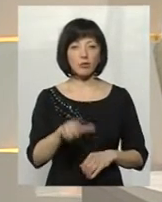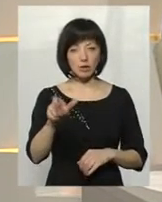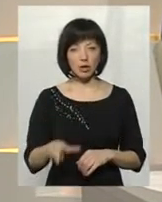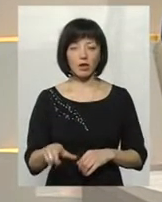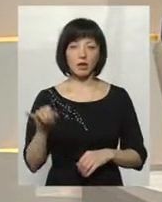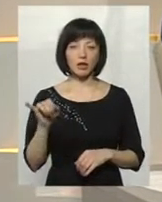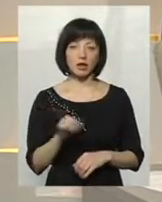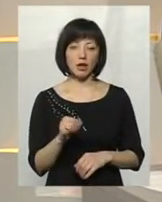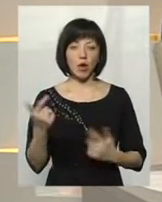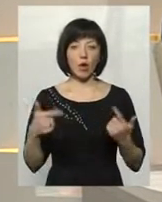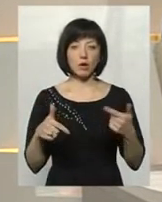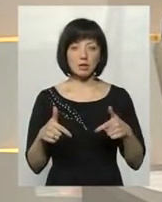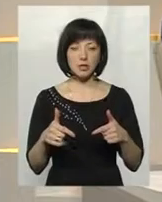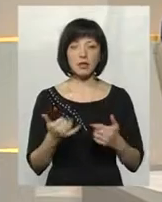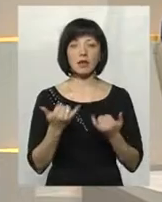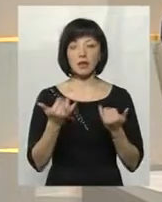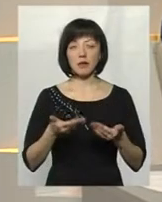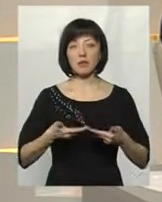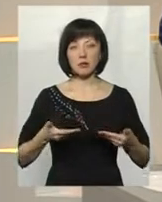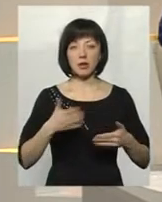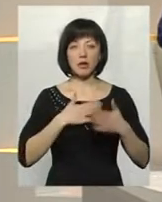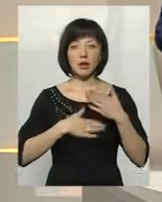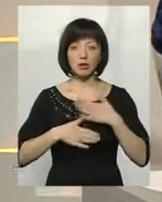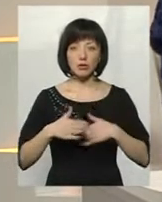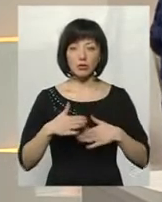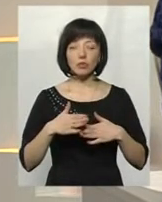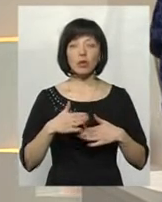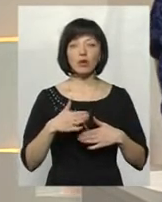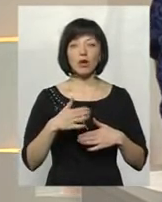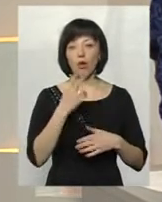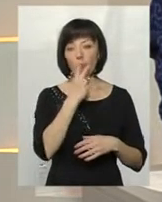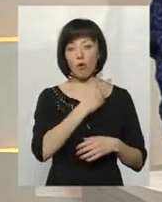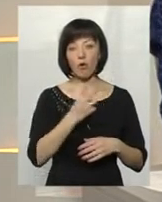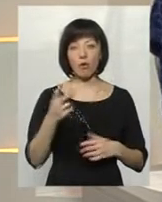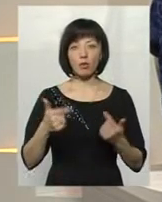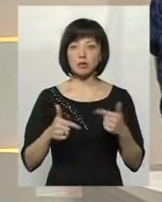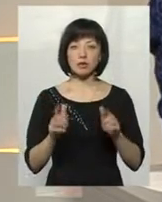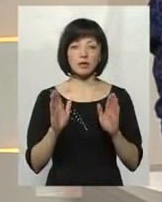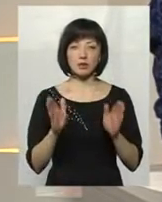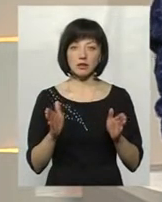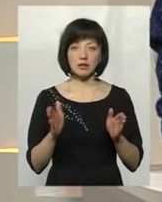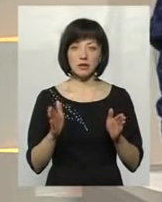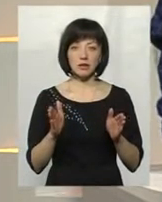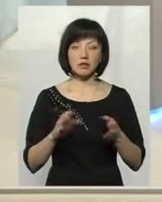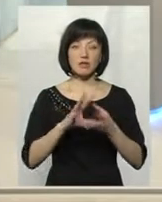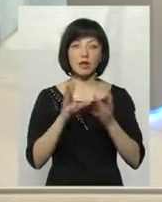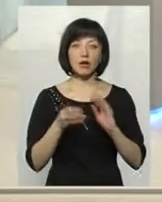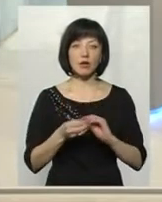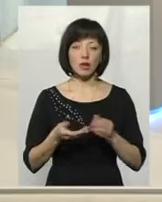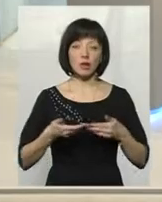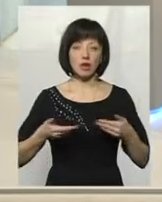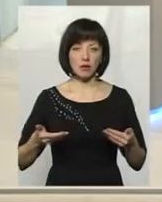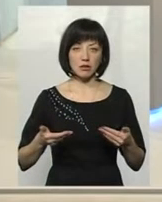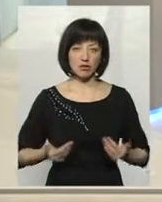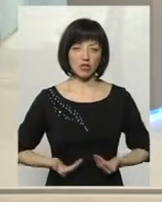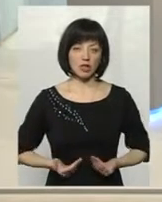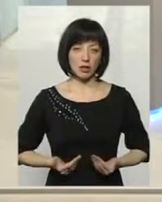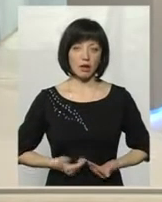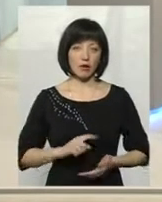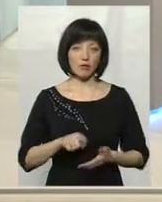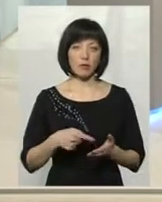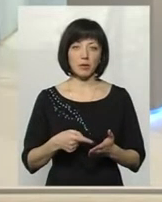і гостей. І ми радувало око гостей, не лише і загалом нас, містян.